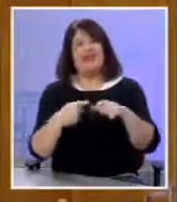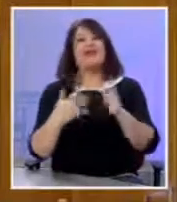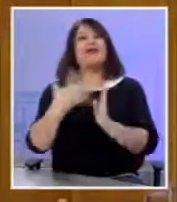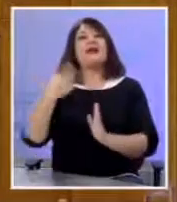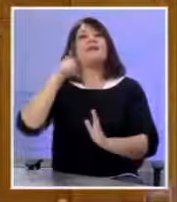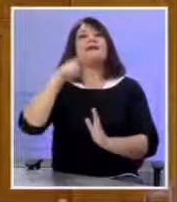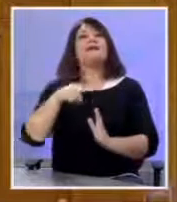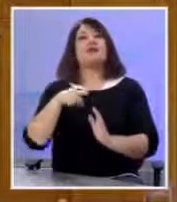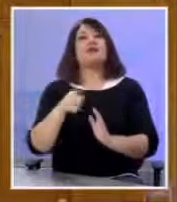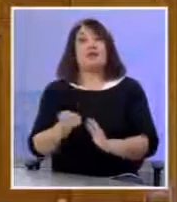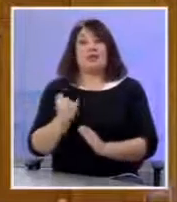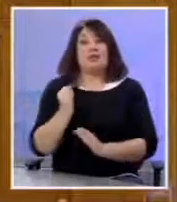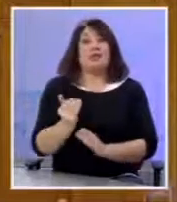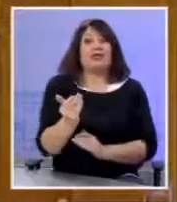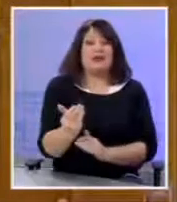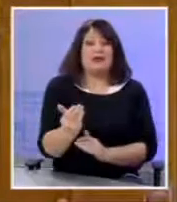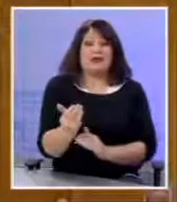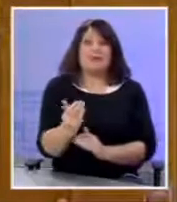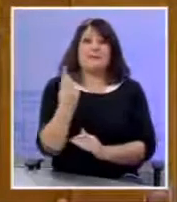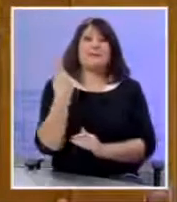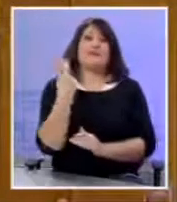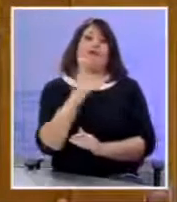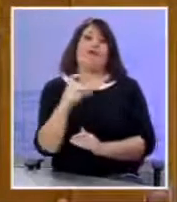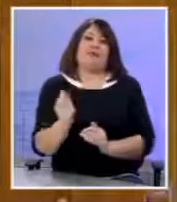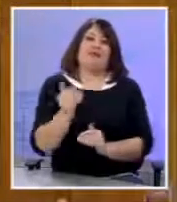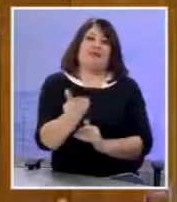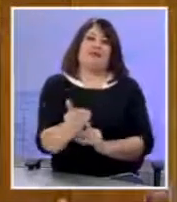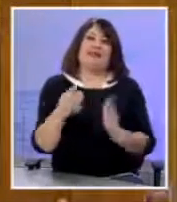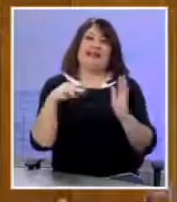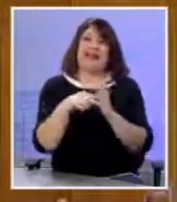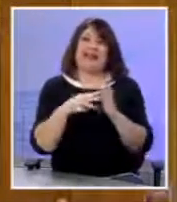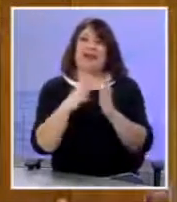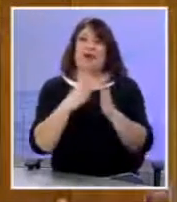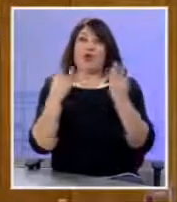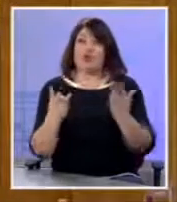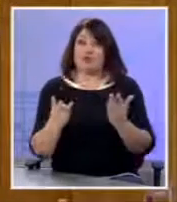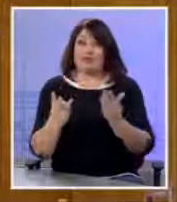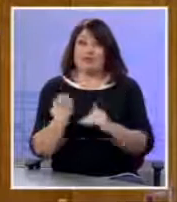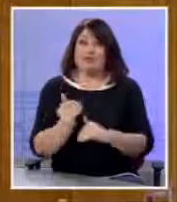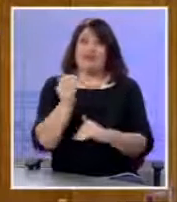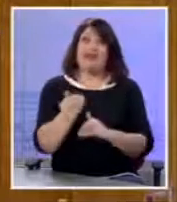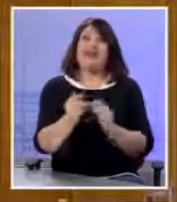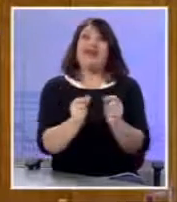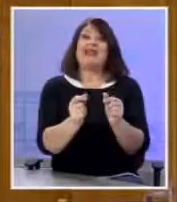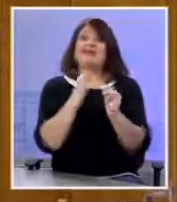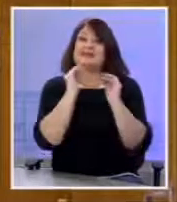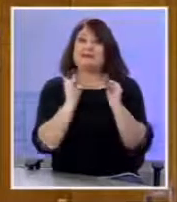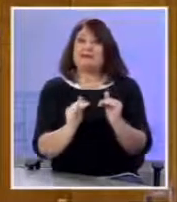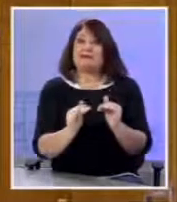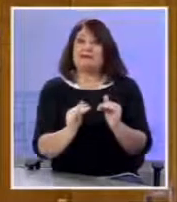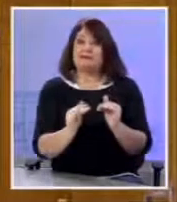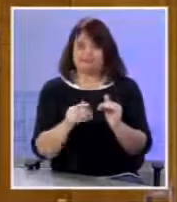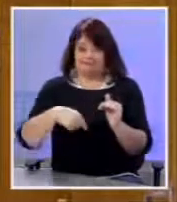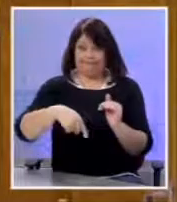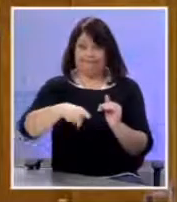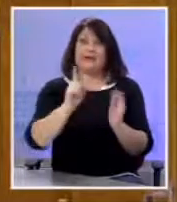για καθυστέρηση της οφειλής. Από 1/1/18 προϋπόθεση της παραμονής στη ρύθμιση είναι η εντός